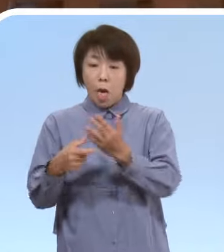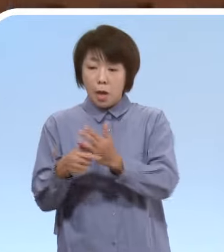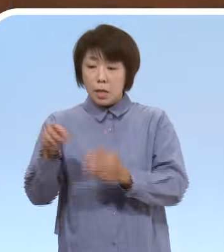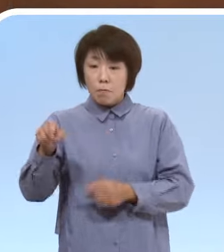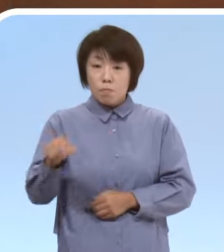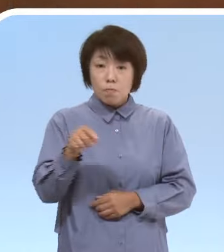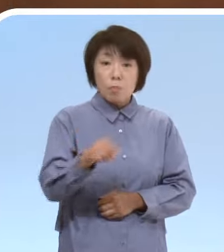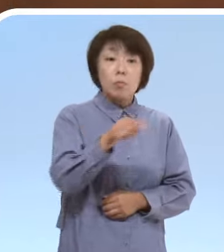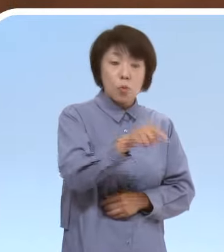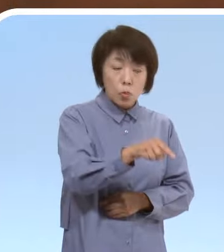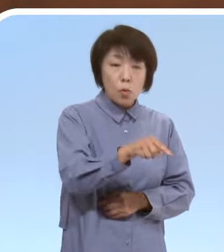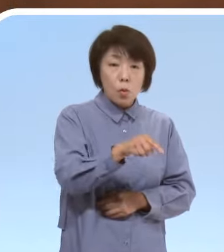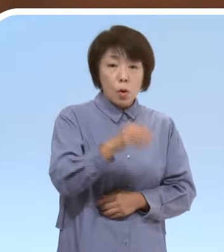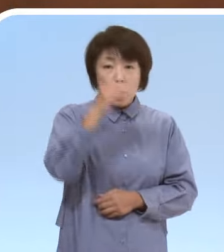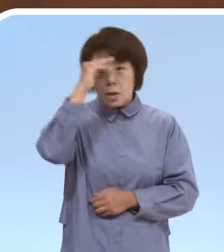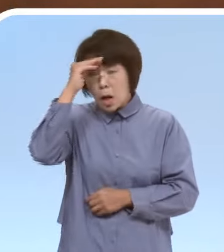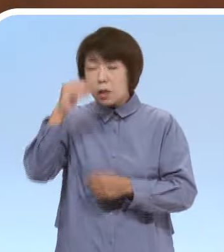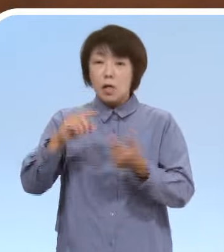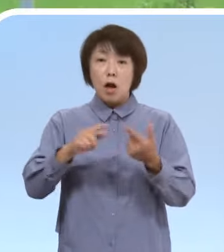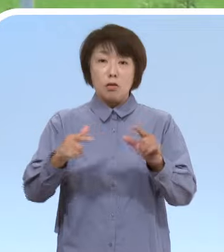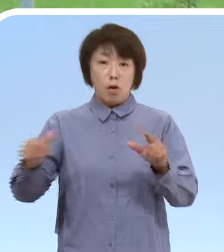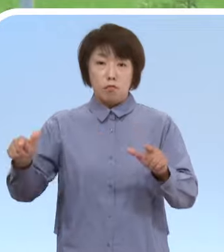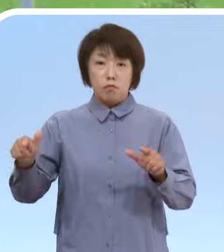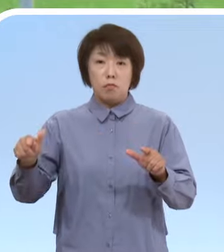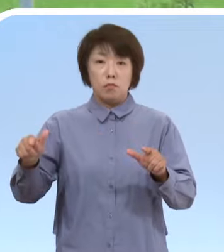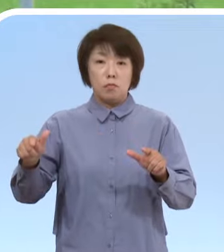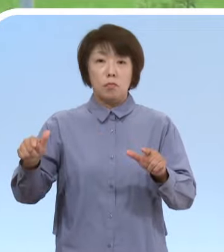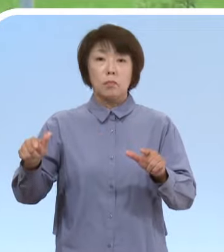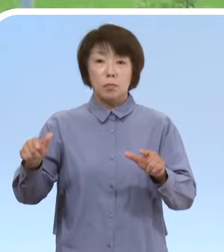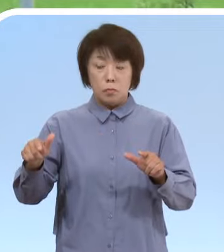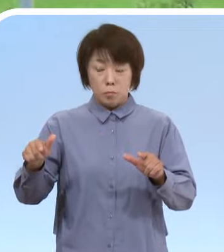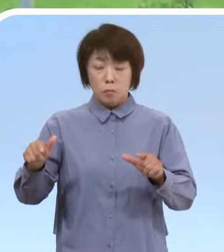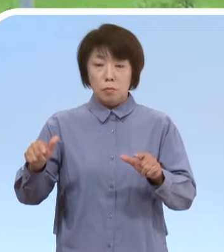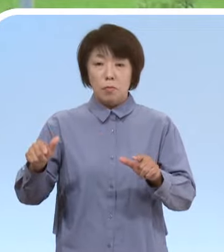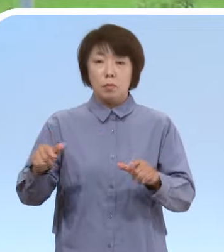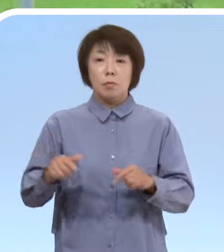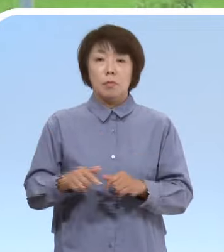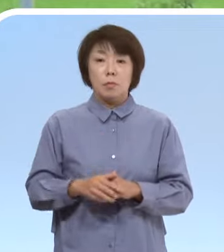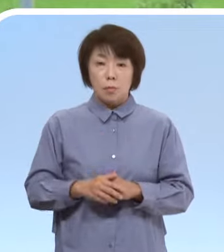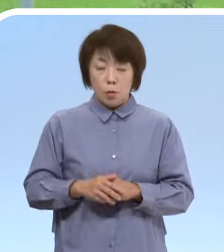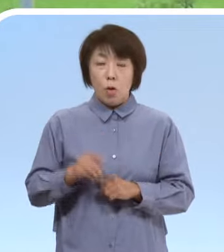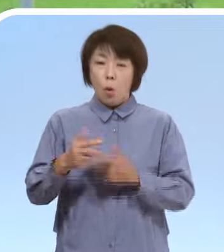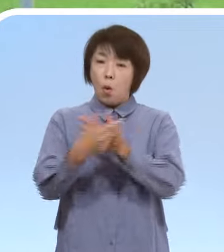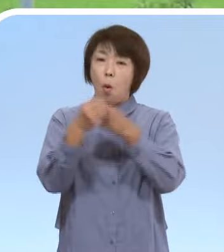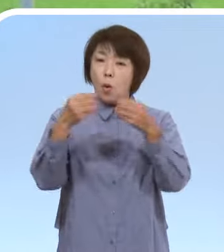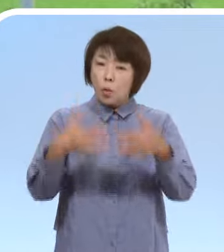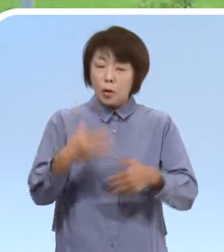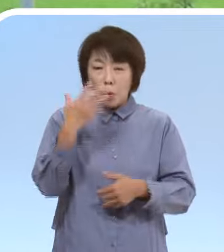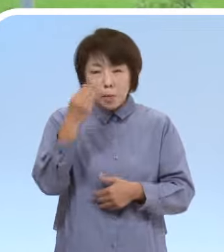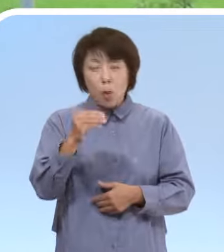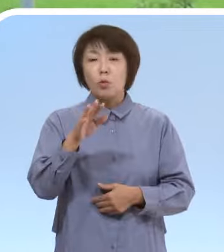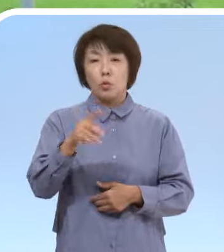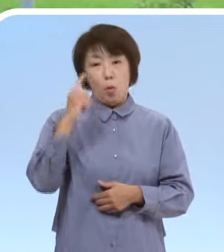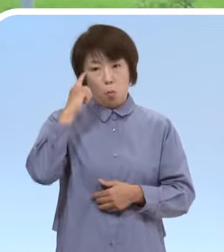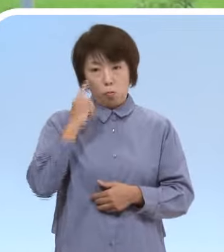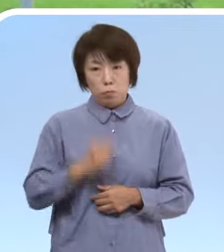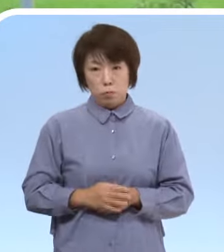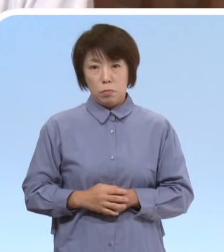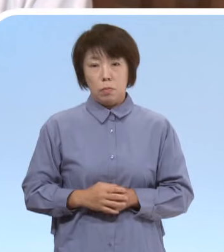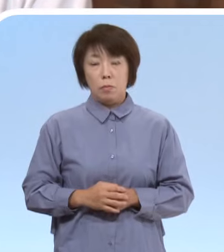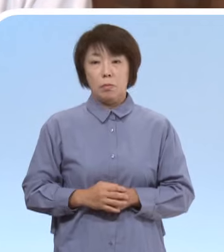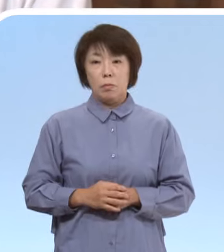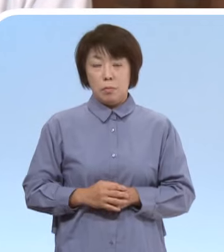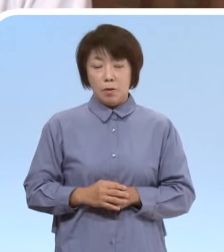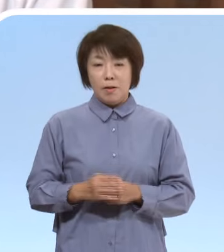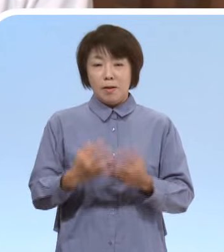駅ちょっと景色が違うというか、駅ごとにいろんな風景があるっていうのは北条鉄道の一番いいところかなと思ってます。